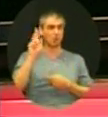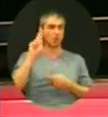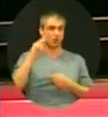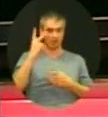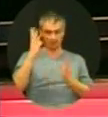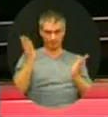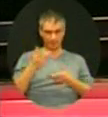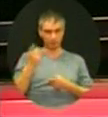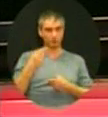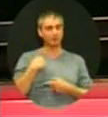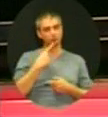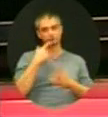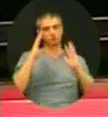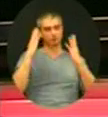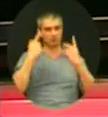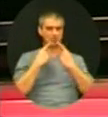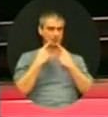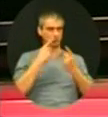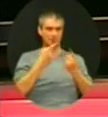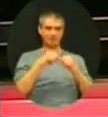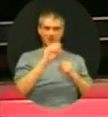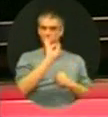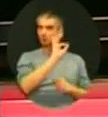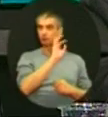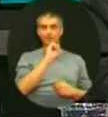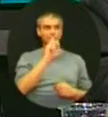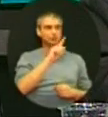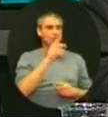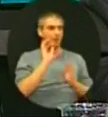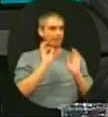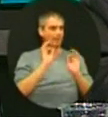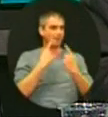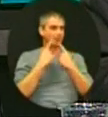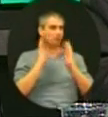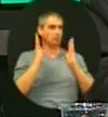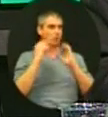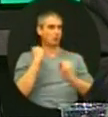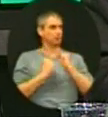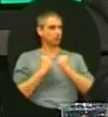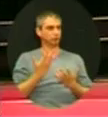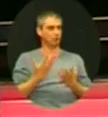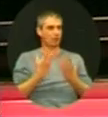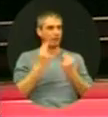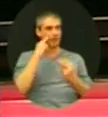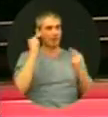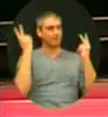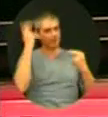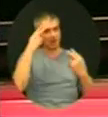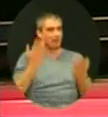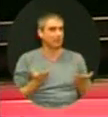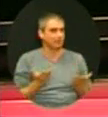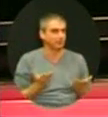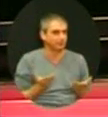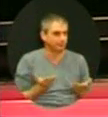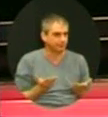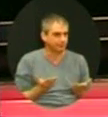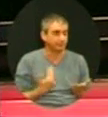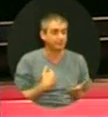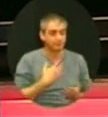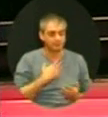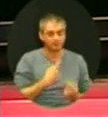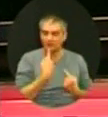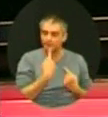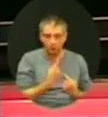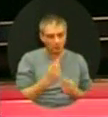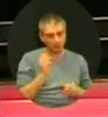אני באמת קודם כל רוצה לשבח את הדיון בוועדה שהוביל מיקי זוהר, כי זה באמת דיון מאוד מאוד קשה, מהרבה בחינות, ואני רוצה כן לקוות שהבשורה